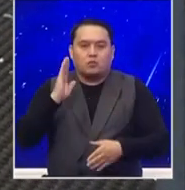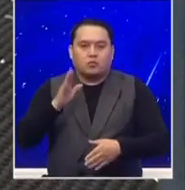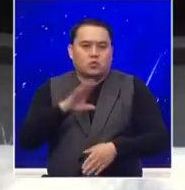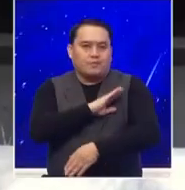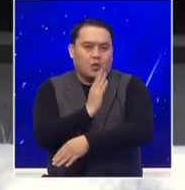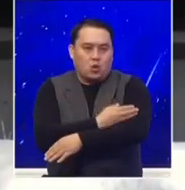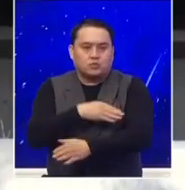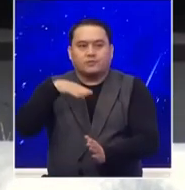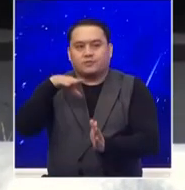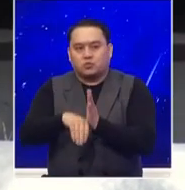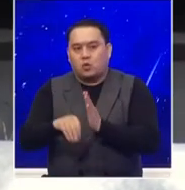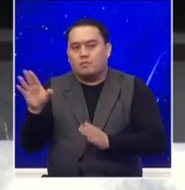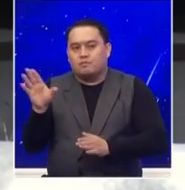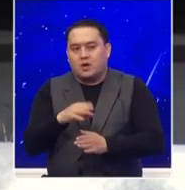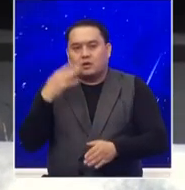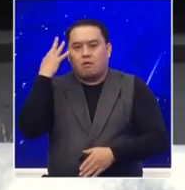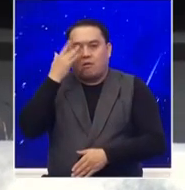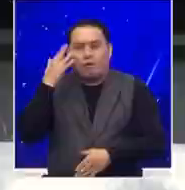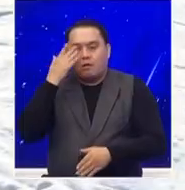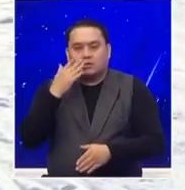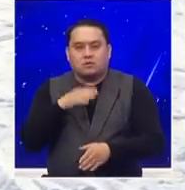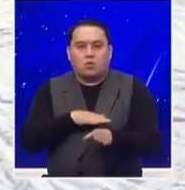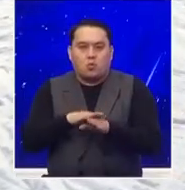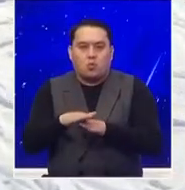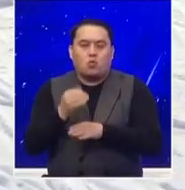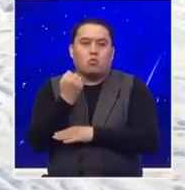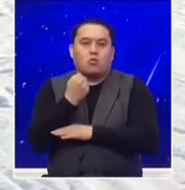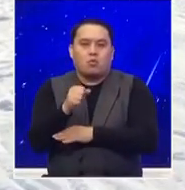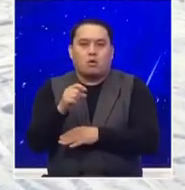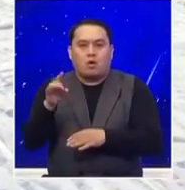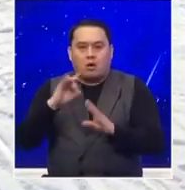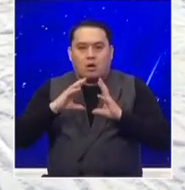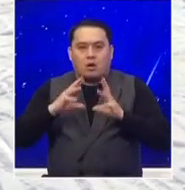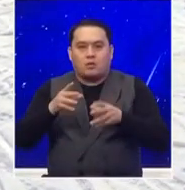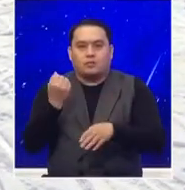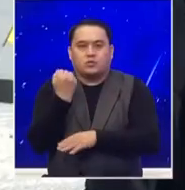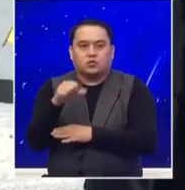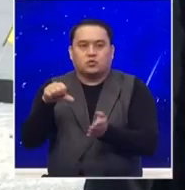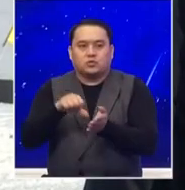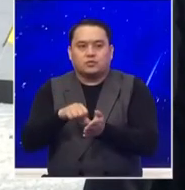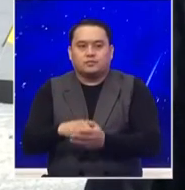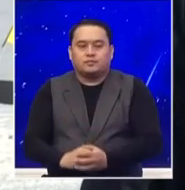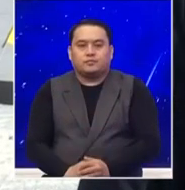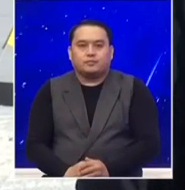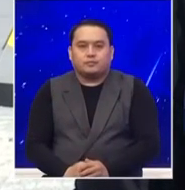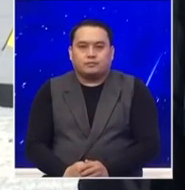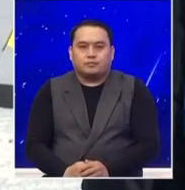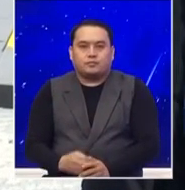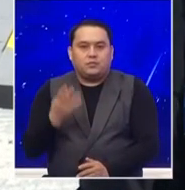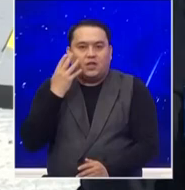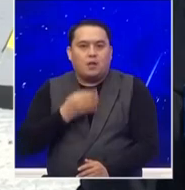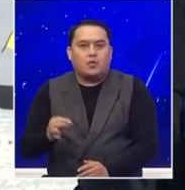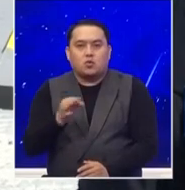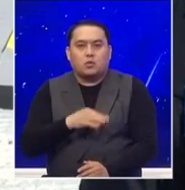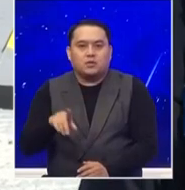барын салуда, өйткені барлығының арманы елшілік жарыста топ жарып, әлемдік додада өнер көрсету. Мы готовимся. Алматы облысының